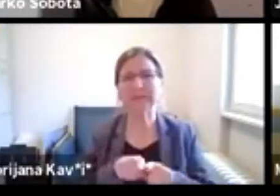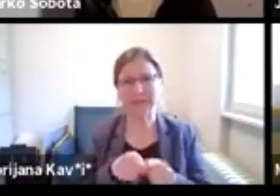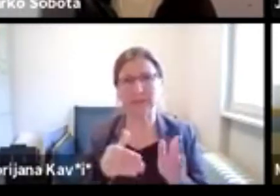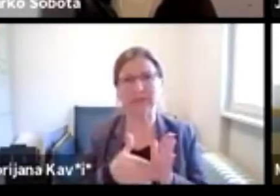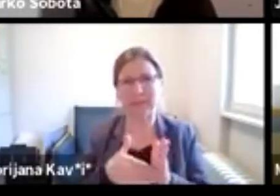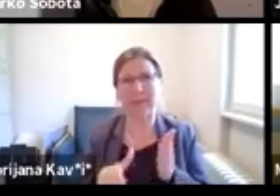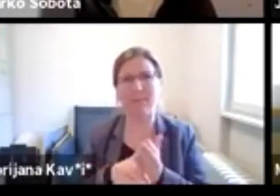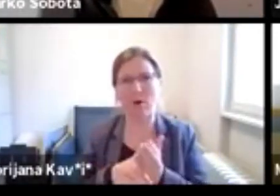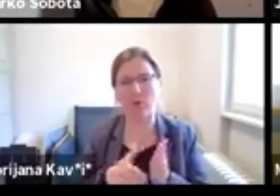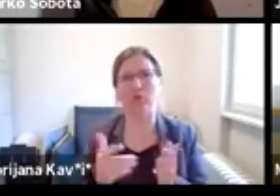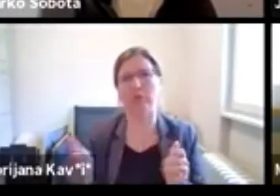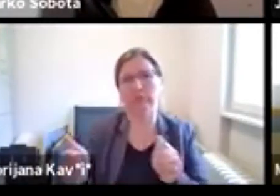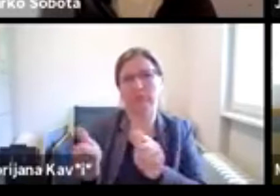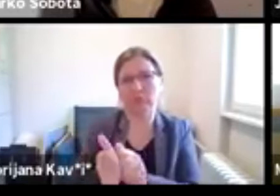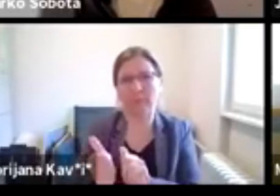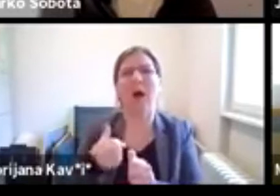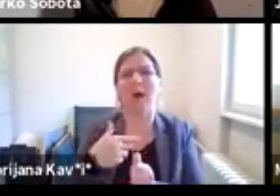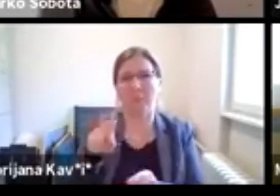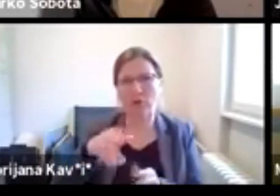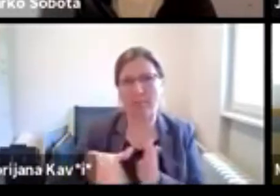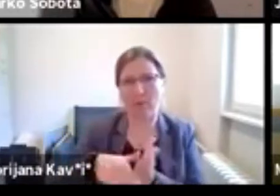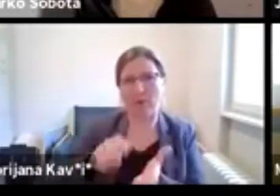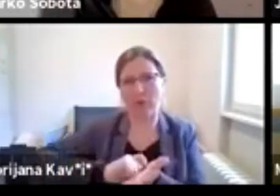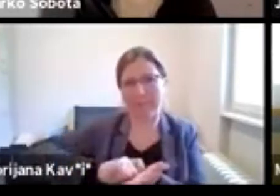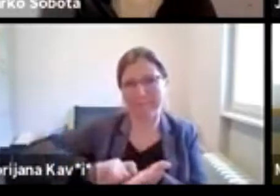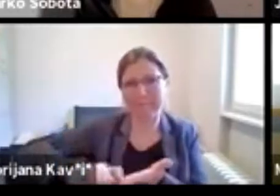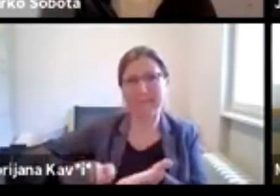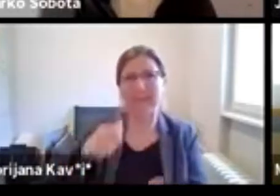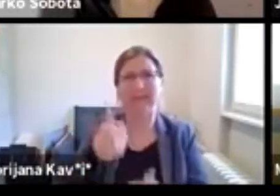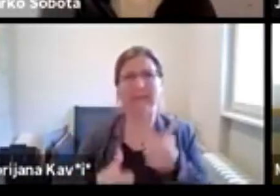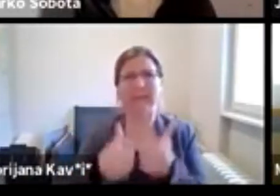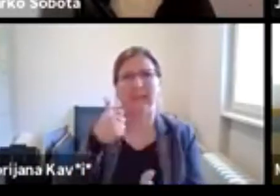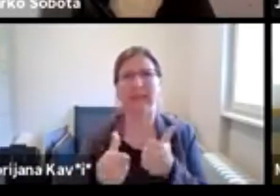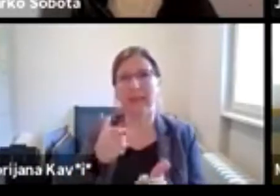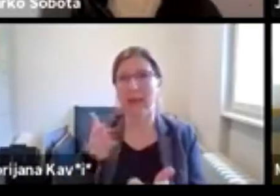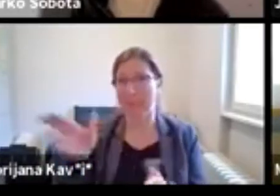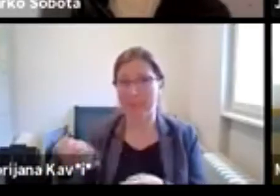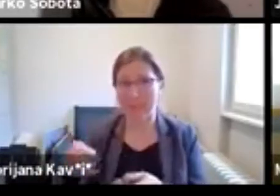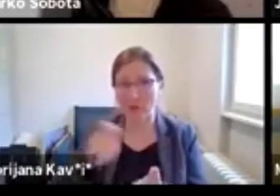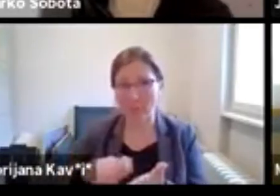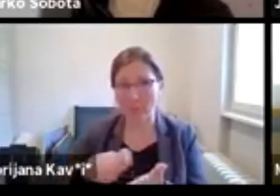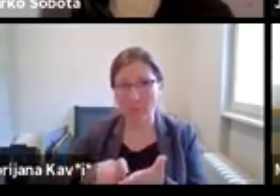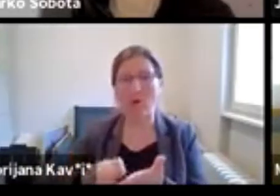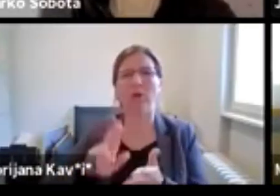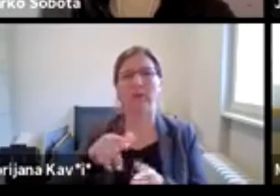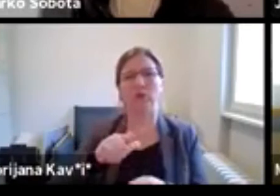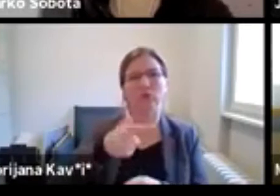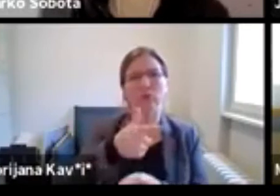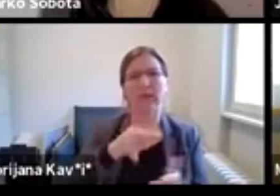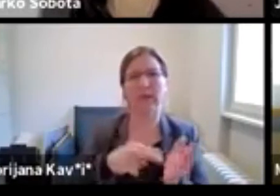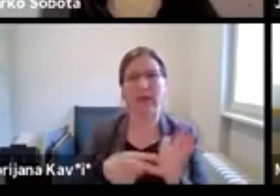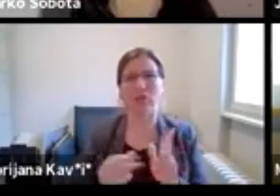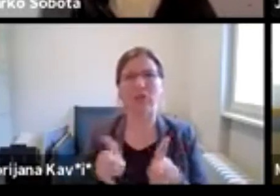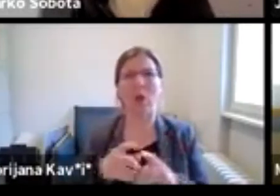omogućimo pisanje. Ako ne može pisati, možda putem nekakve drugog načina, recimo imitacija ili